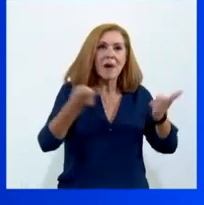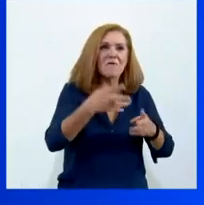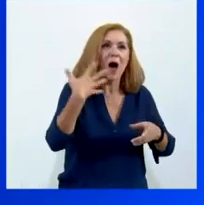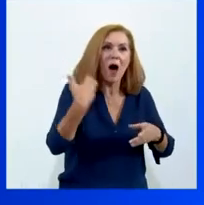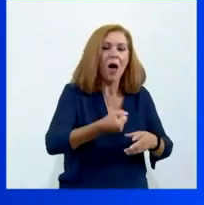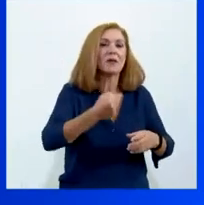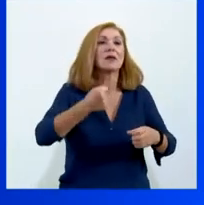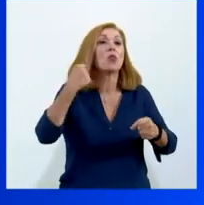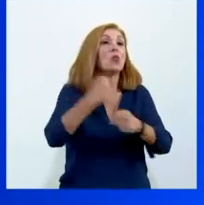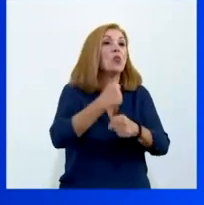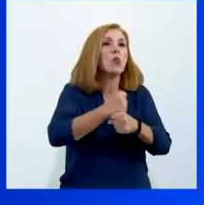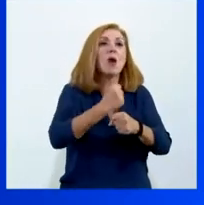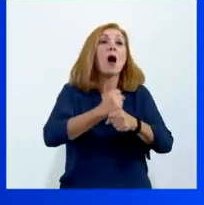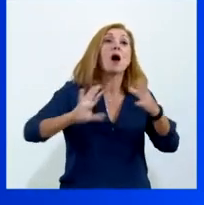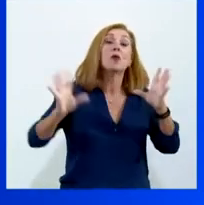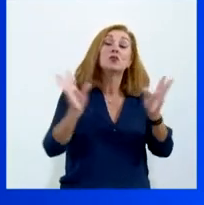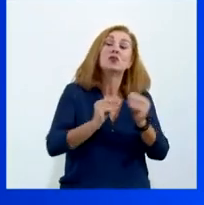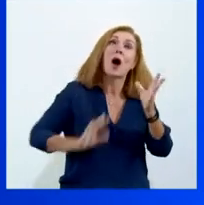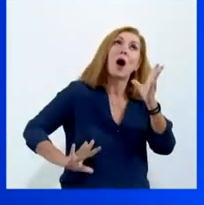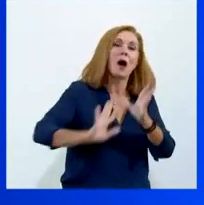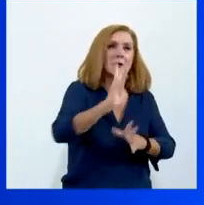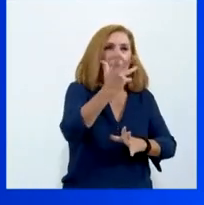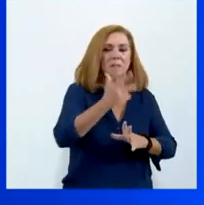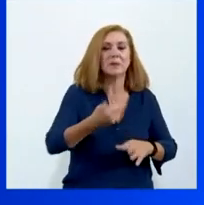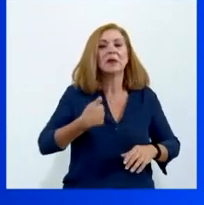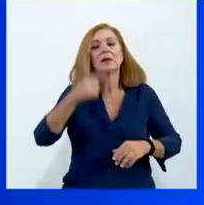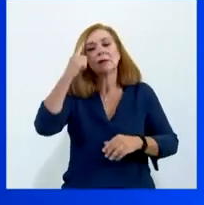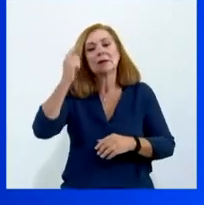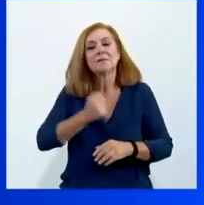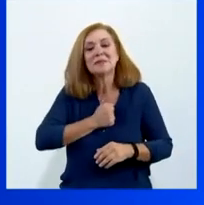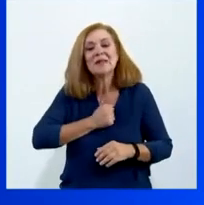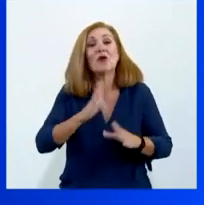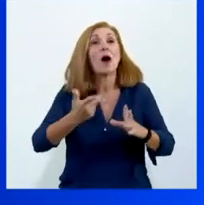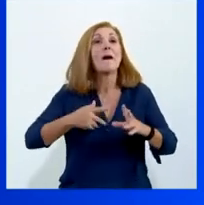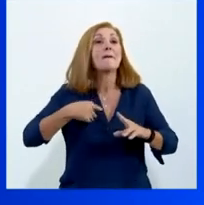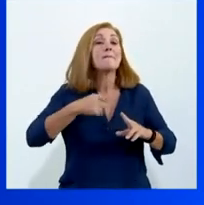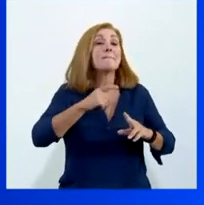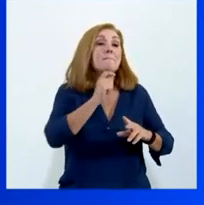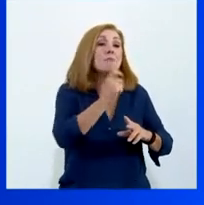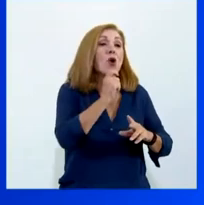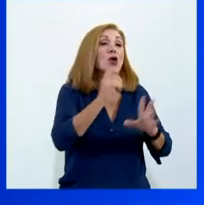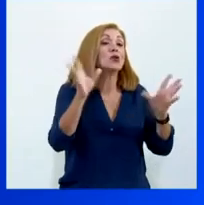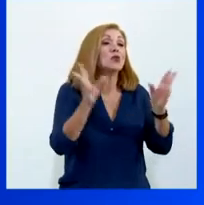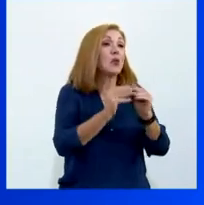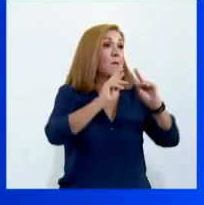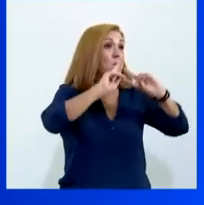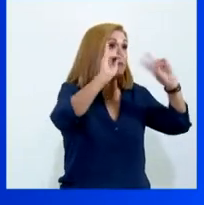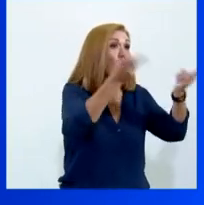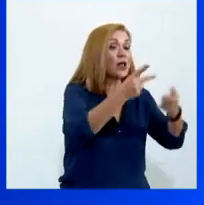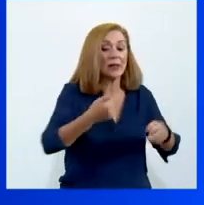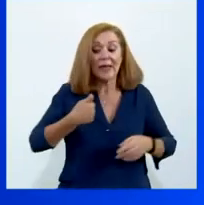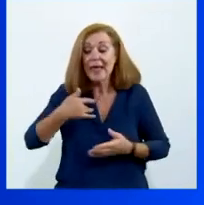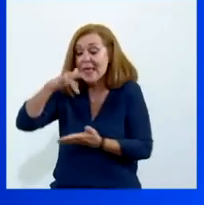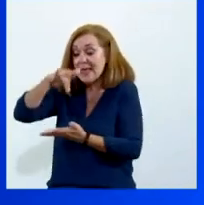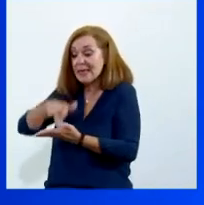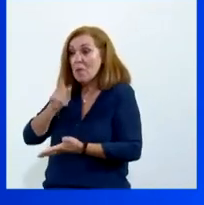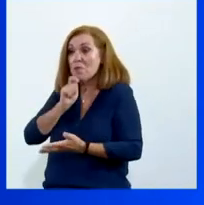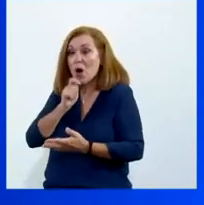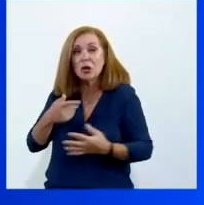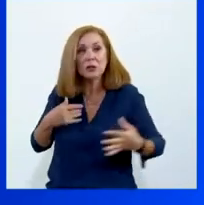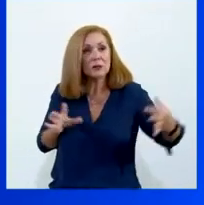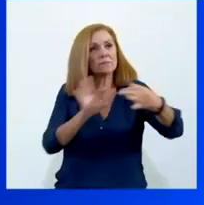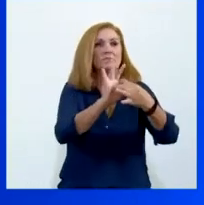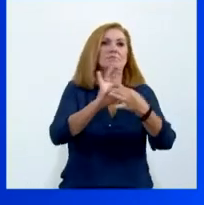υλοποιήσουν και πιστεύουμε ότι είναι σημαντικό η περιφερειακή πολιτική να είναι συντονισμένη με την κεντρική πολιτική. Θα σας έλεγα ότι